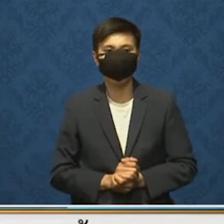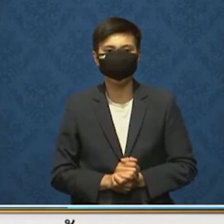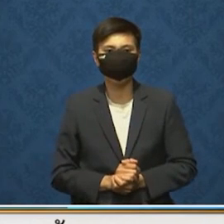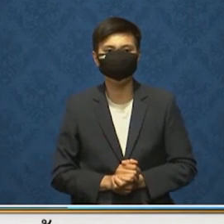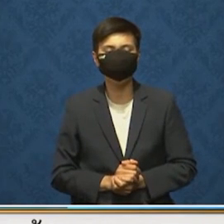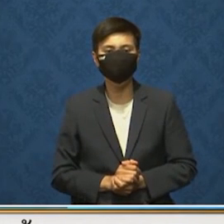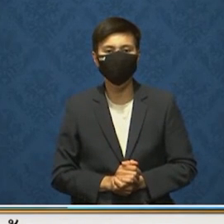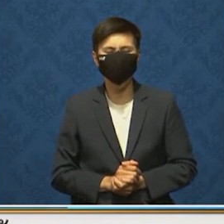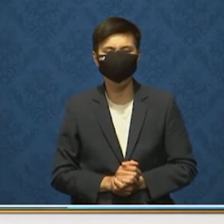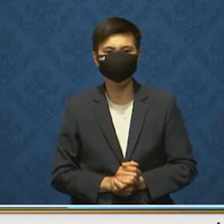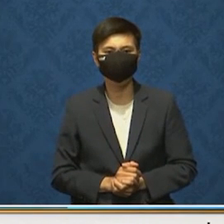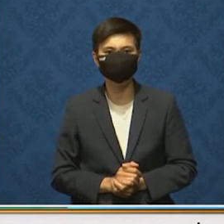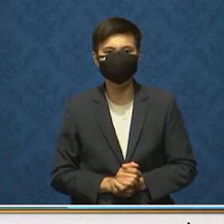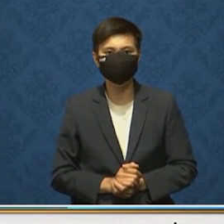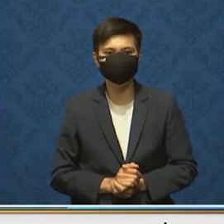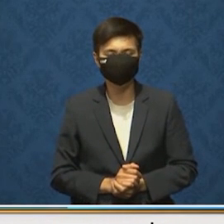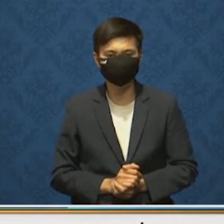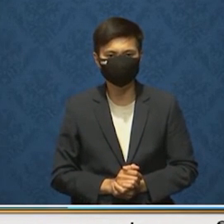ต่อไปครับ